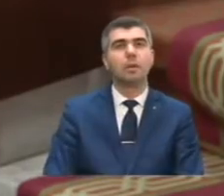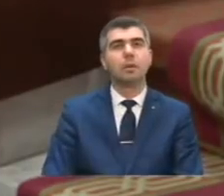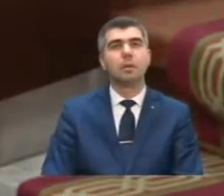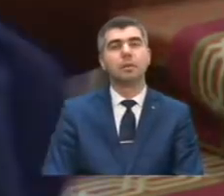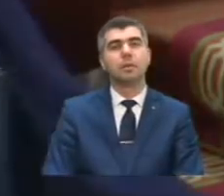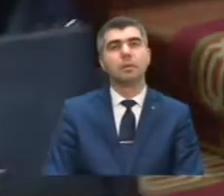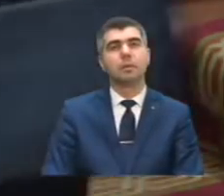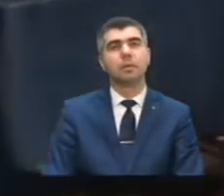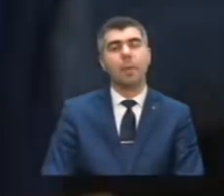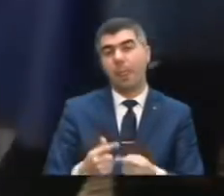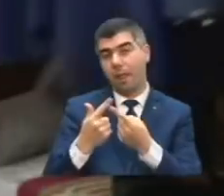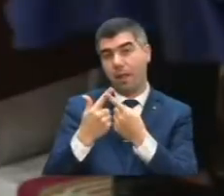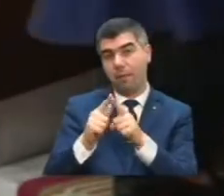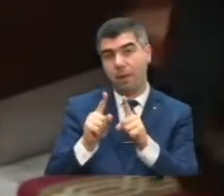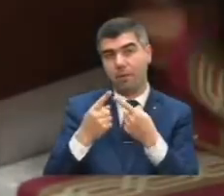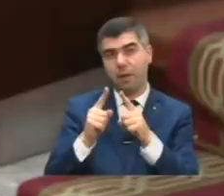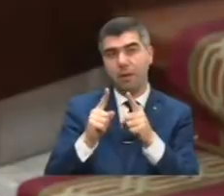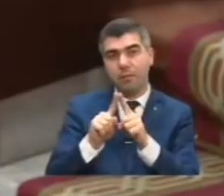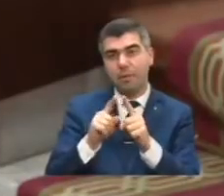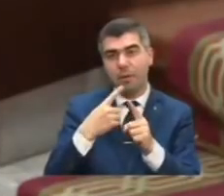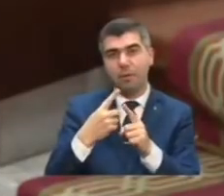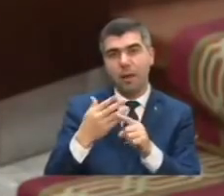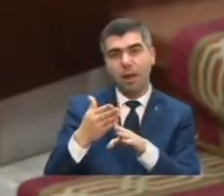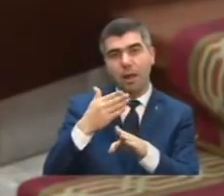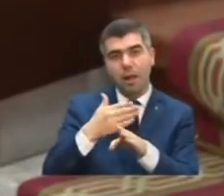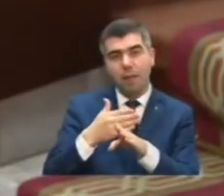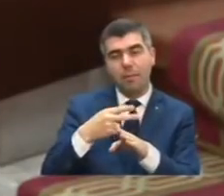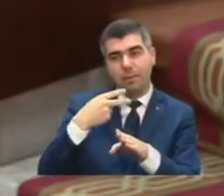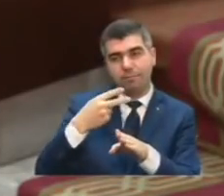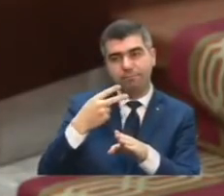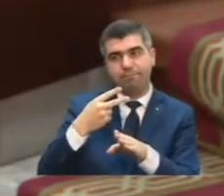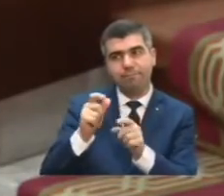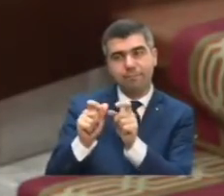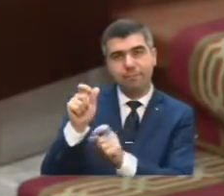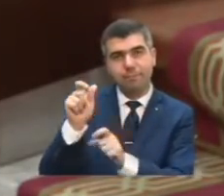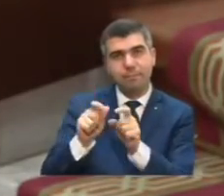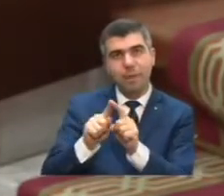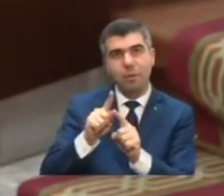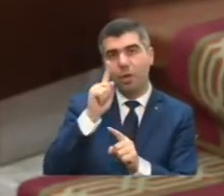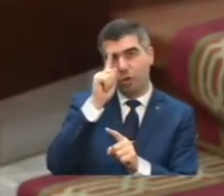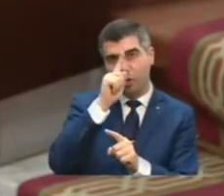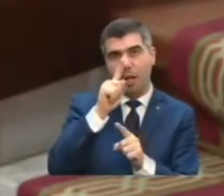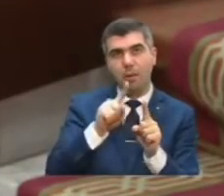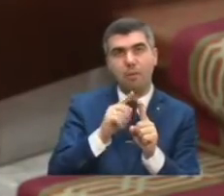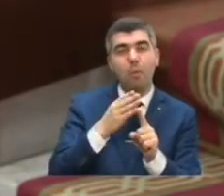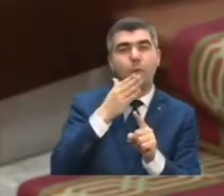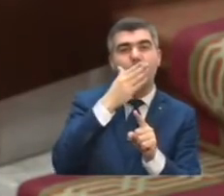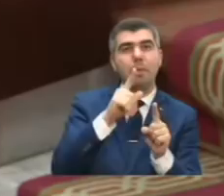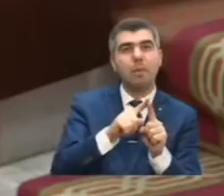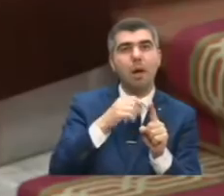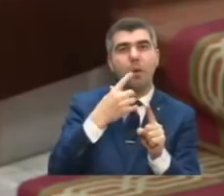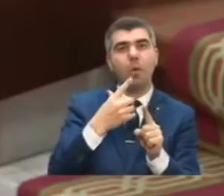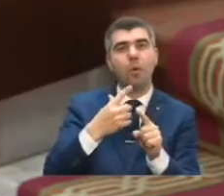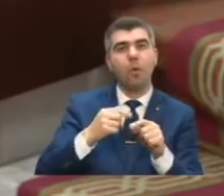تكلمتوا واحد العدد ديال السادة النواب مشكورين تكلموا في هذا الموضوع. دابا أنا قلت سننظروا في هذا الموضوع مستقبلا، ما مرتبطش غير